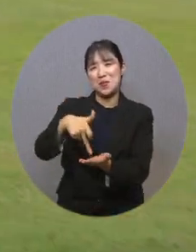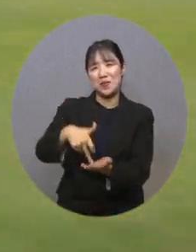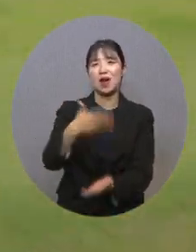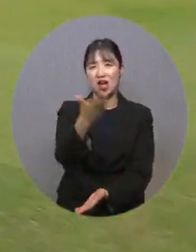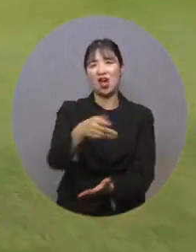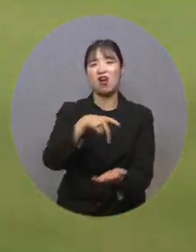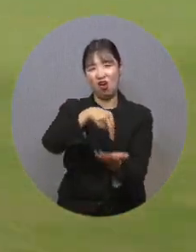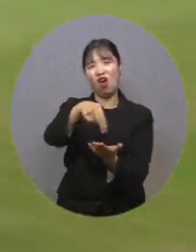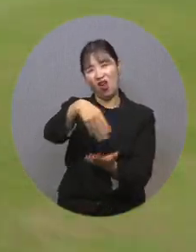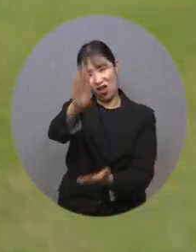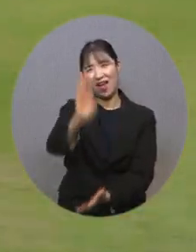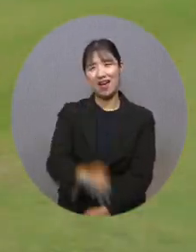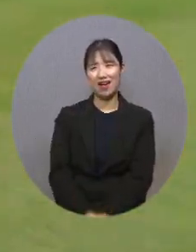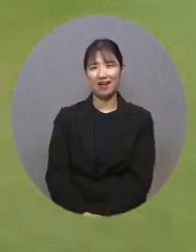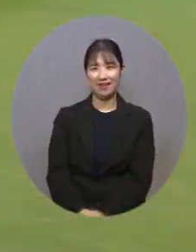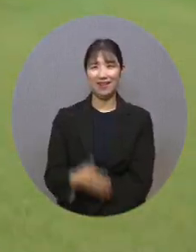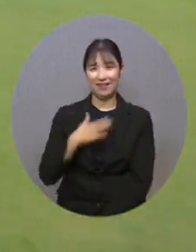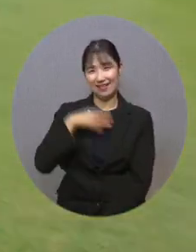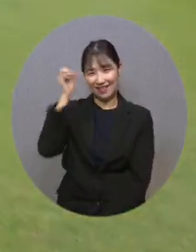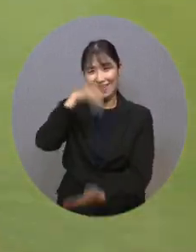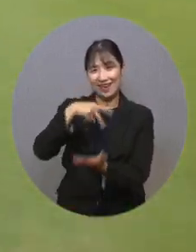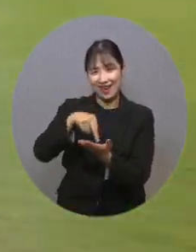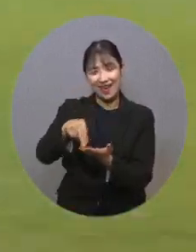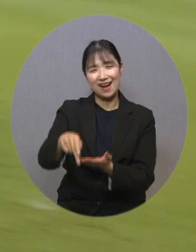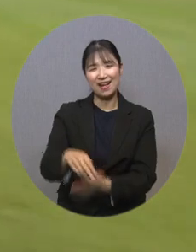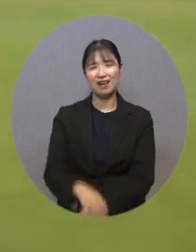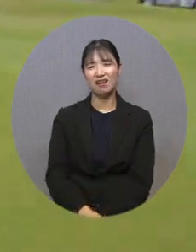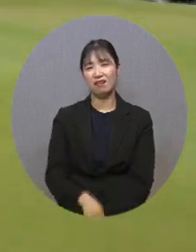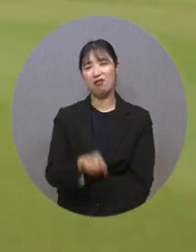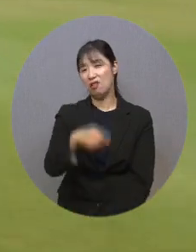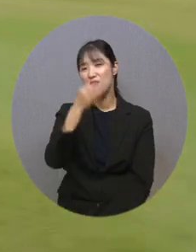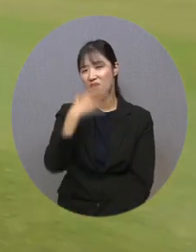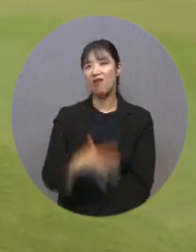언니 걸으라고 아, 난 걸으라고 힘들어 그거